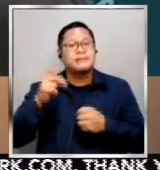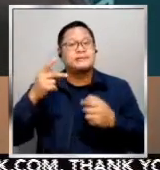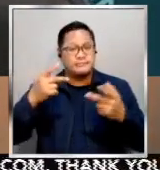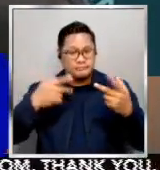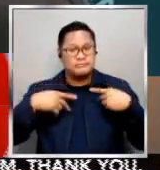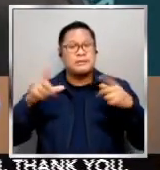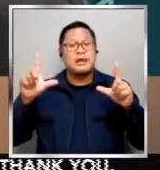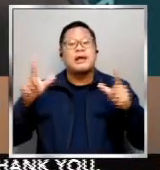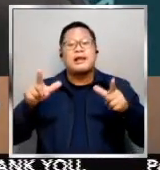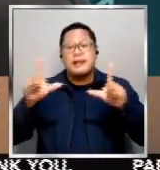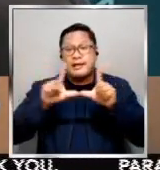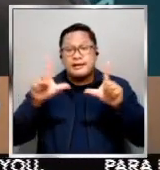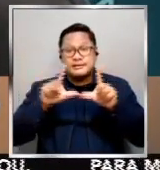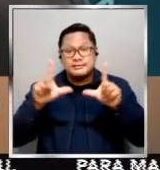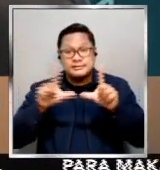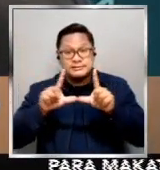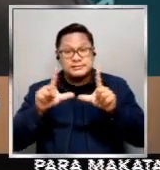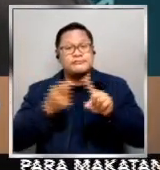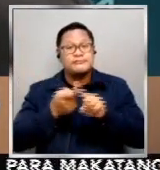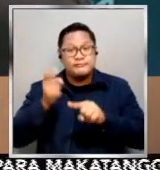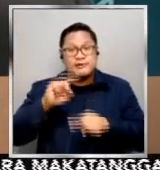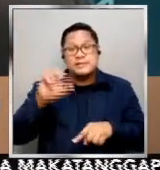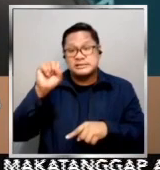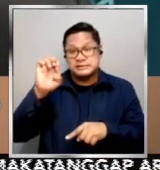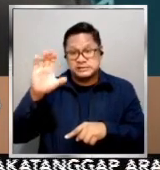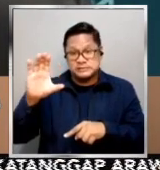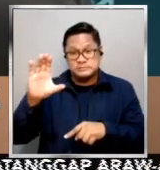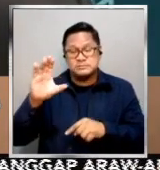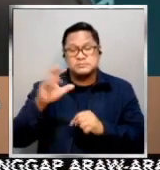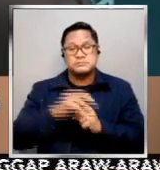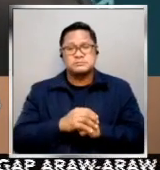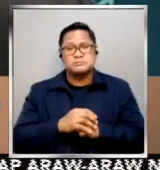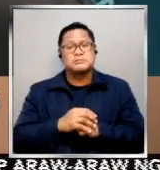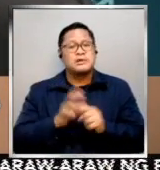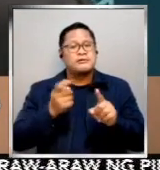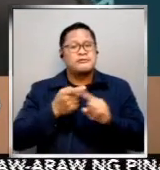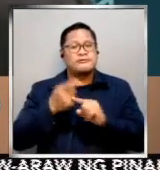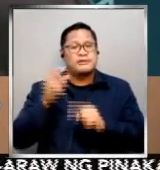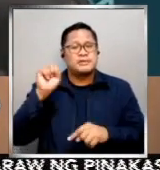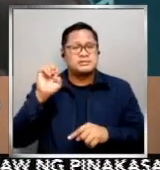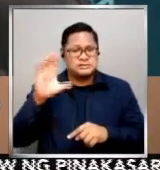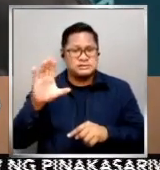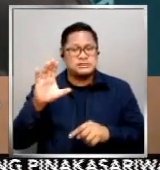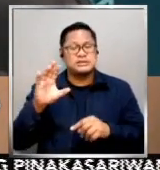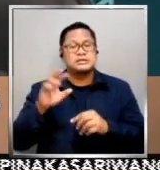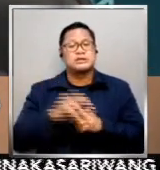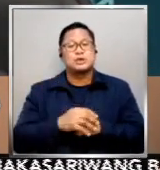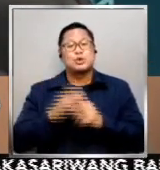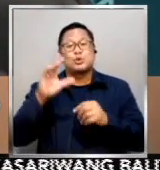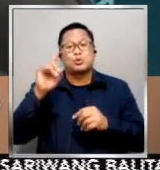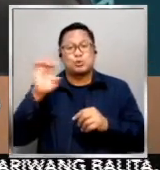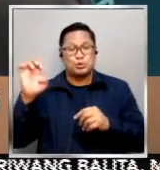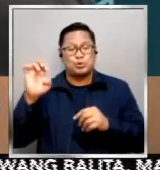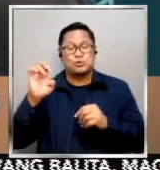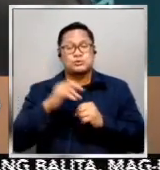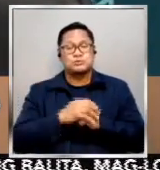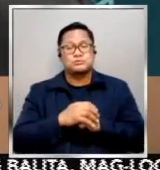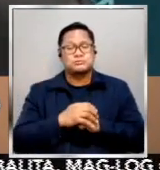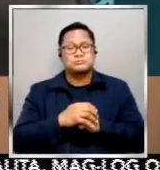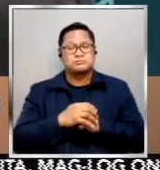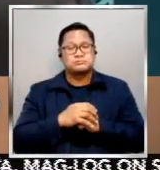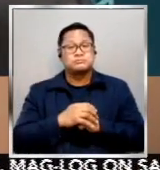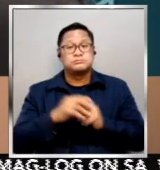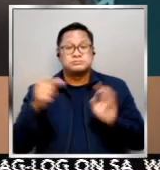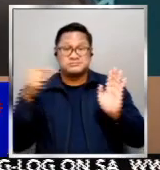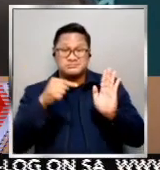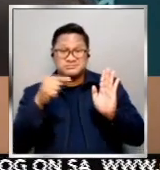lisensya magmula sa SEC na ayon sa Securities Regulation Code. At ito pong gantong klaseng